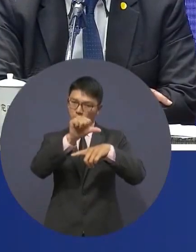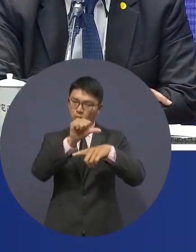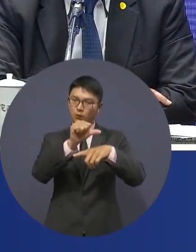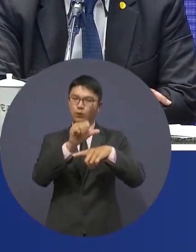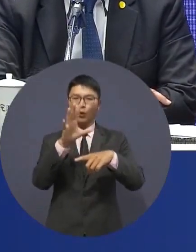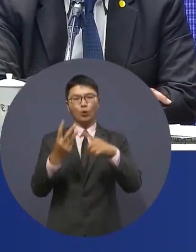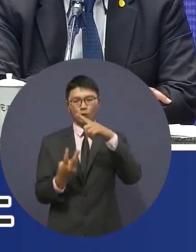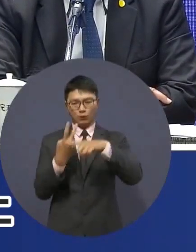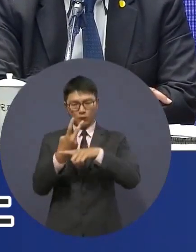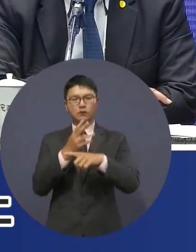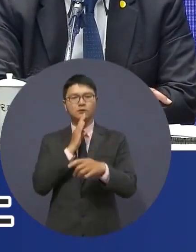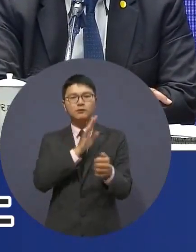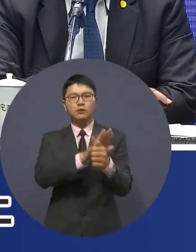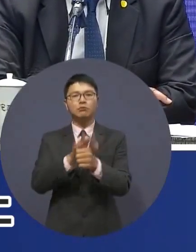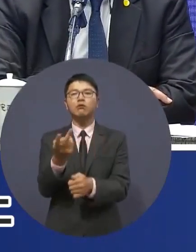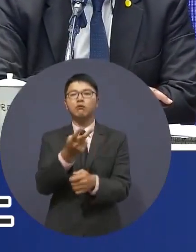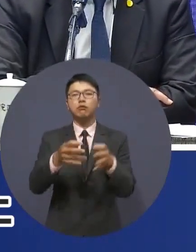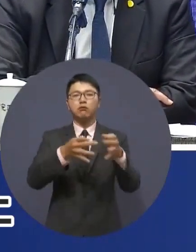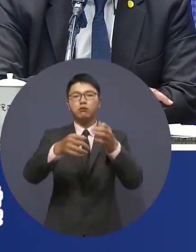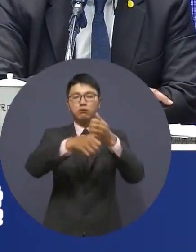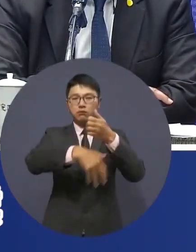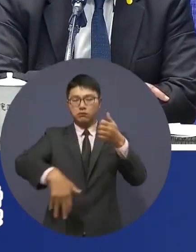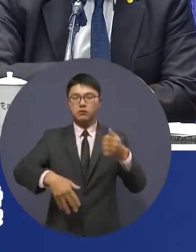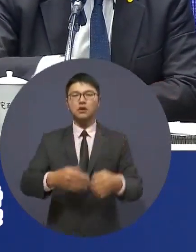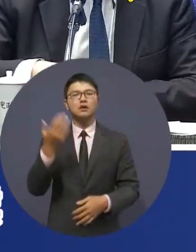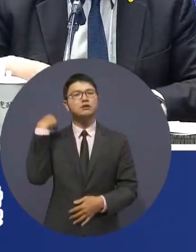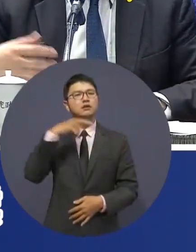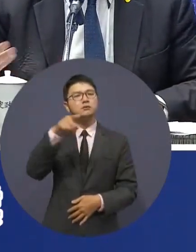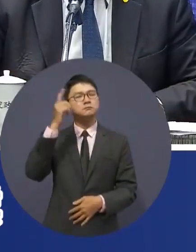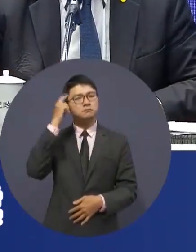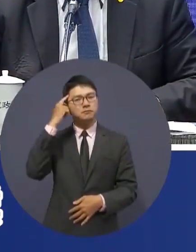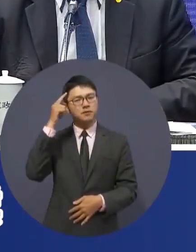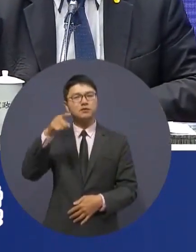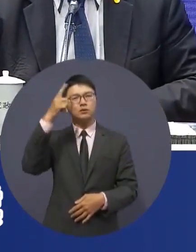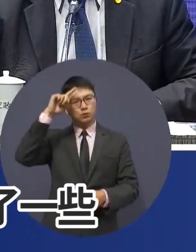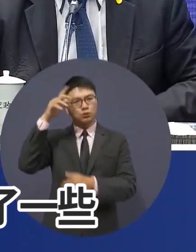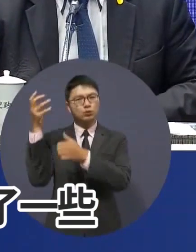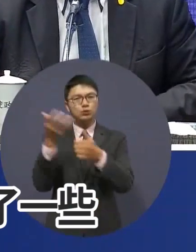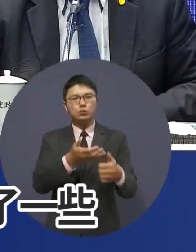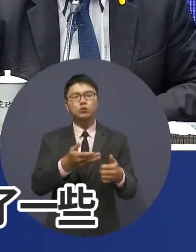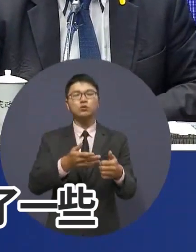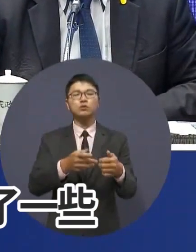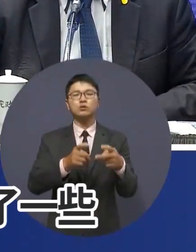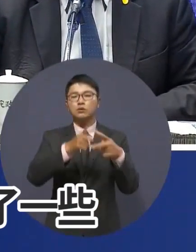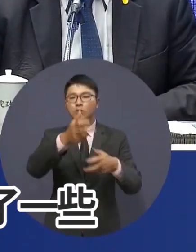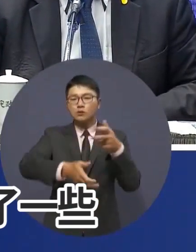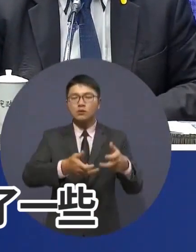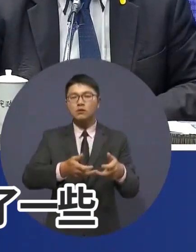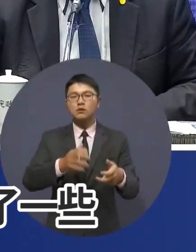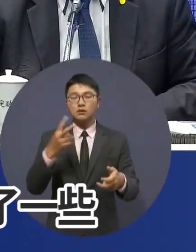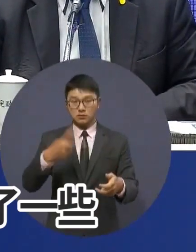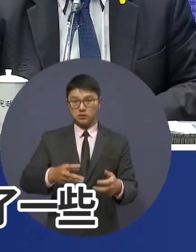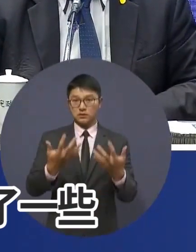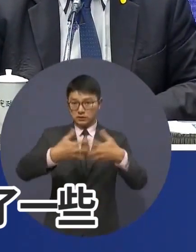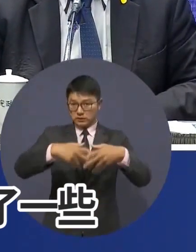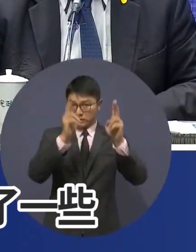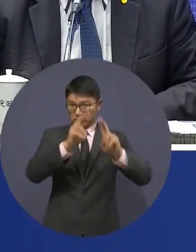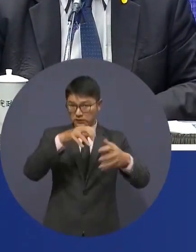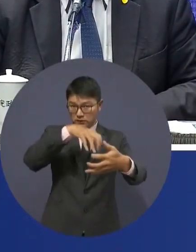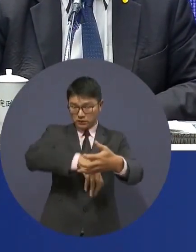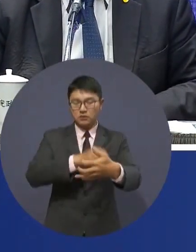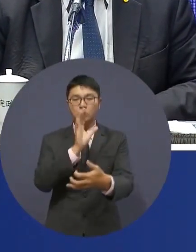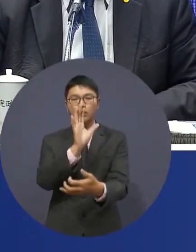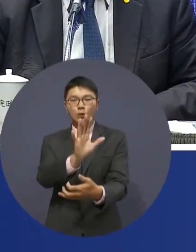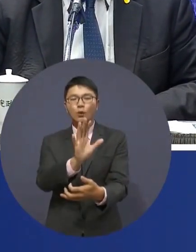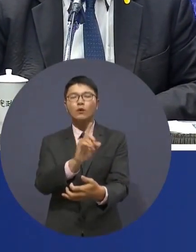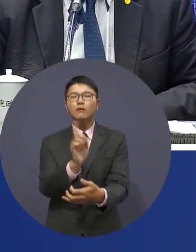这两个行业。那这两个行业一般观念上我们会认为它是传统产业啊。那当然，基础机电业里面有包含了一些，包